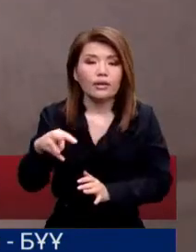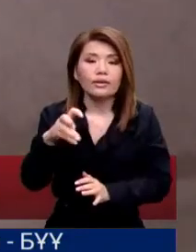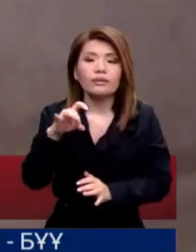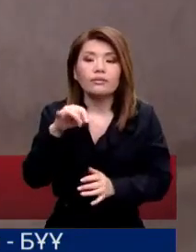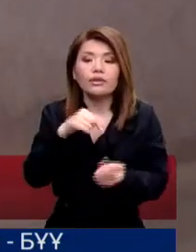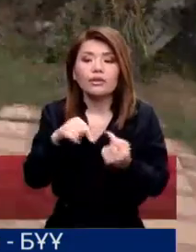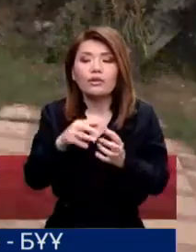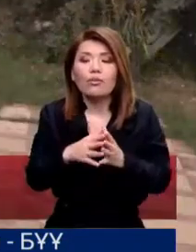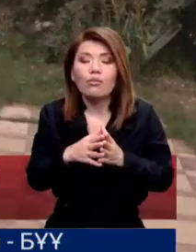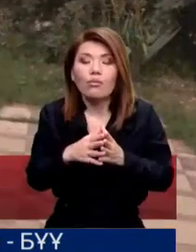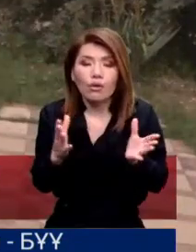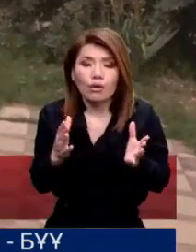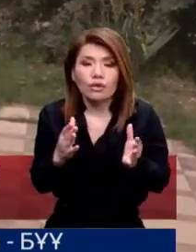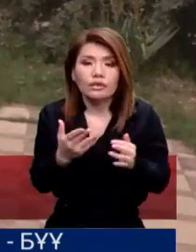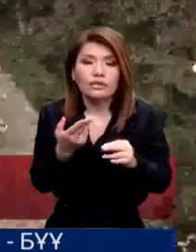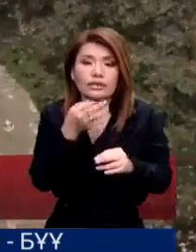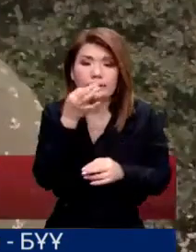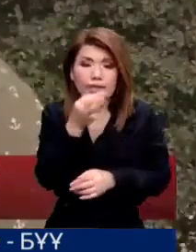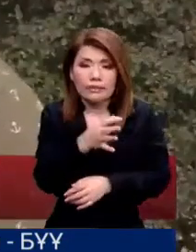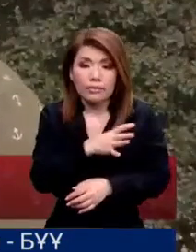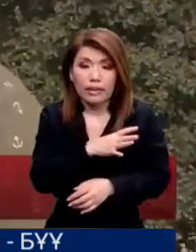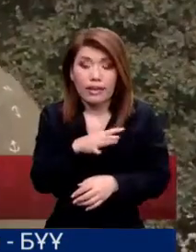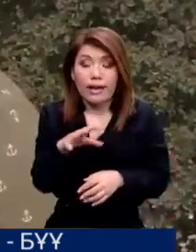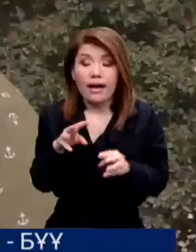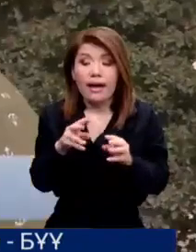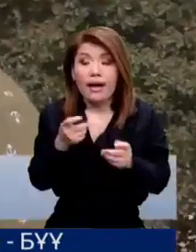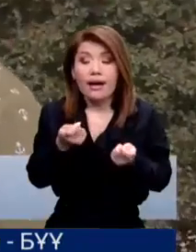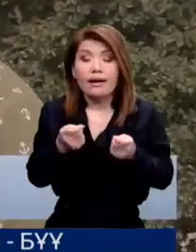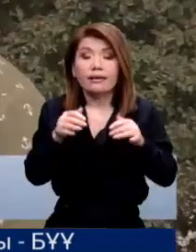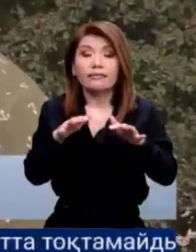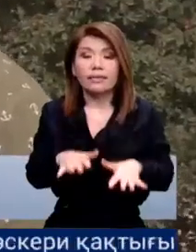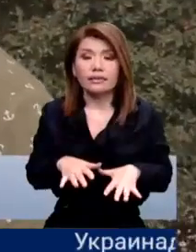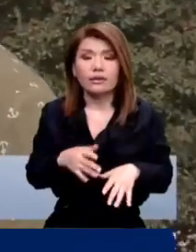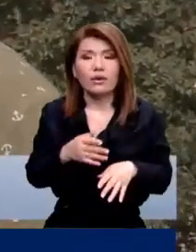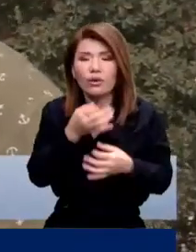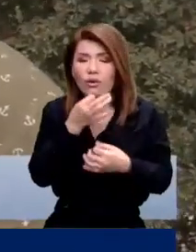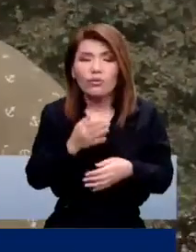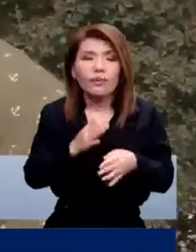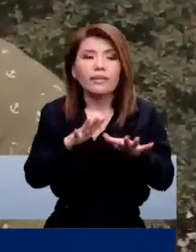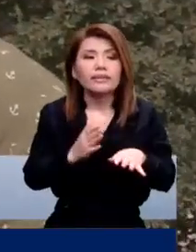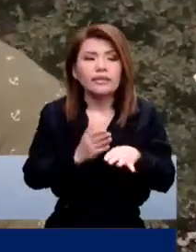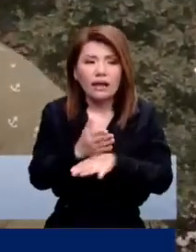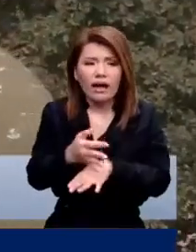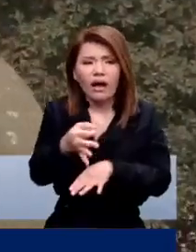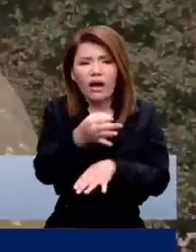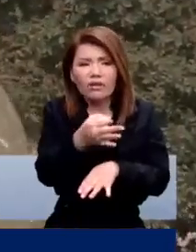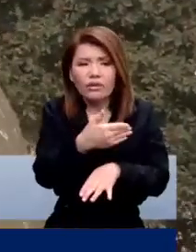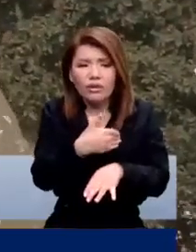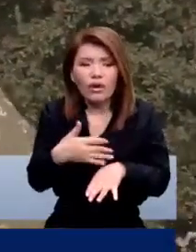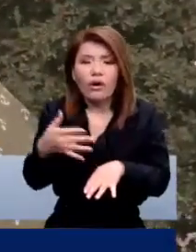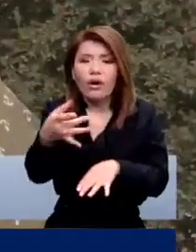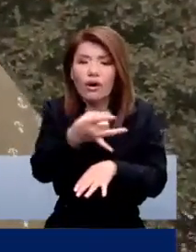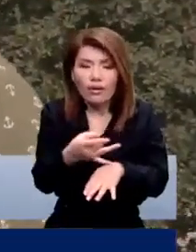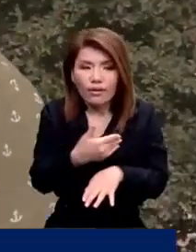көлемі одан әлдеқайда артық екенін айтуда. Әкімшілікке айтқанмен баратын жеріне бара бер деді. Ауданға барасың ба,